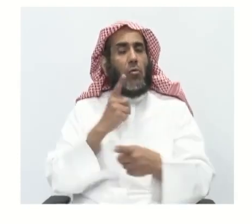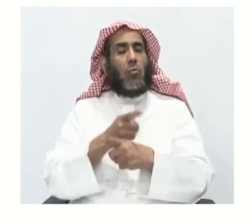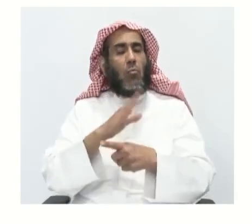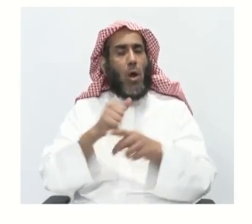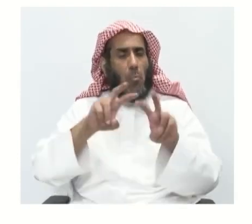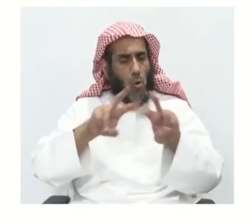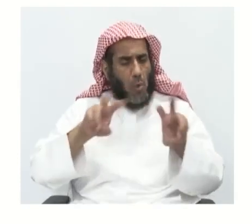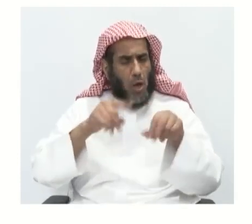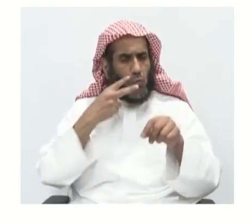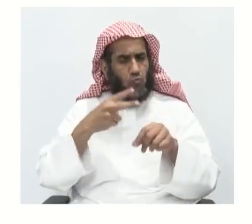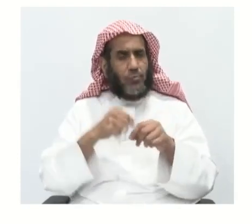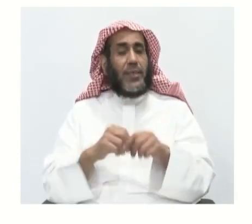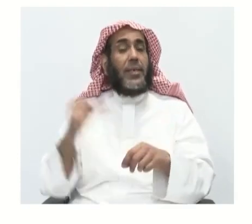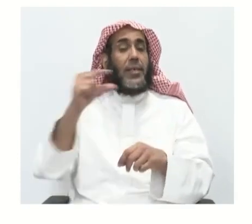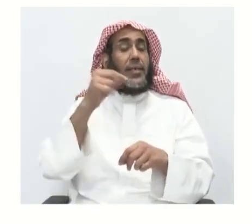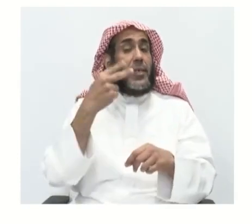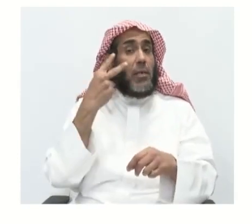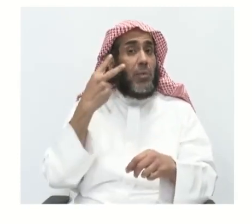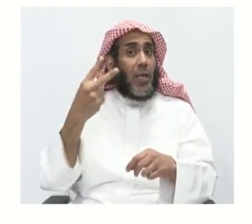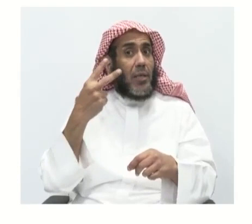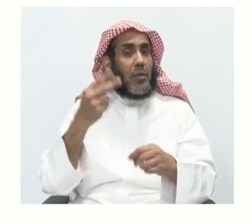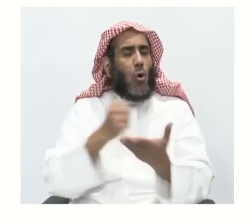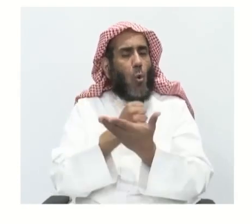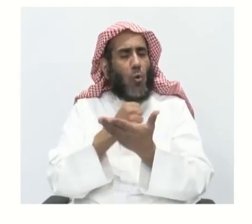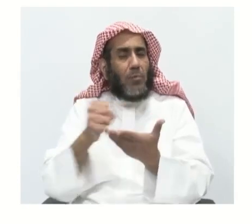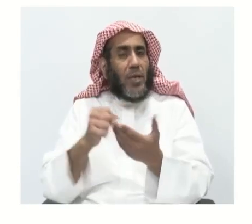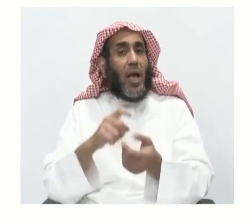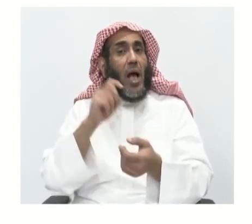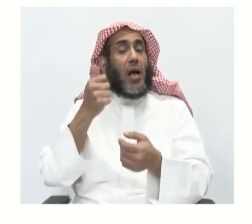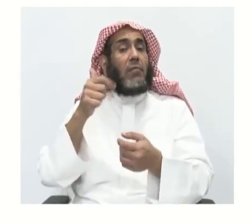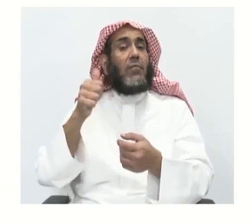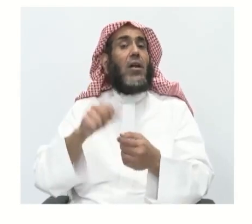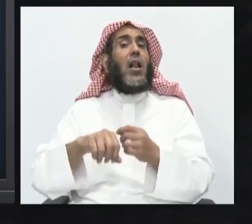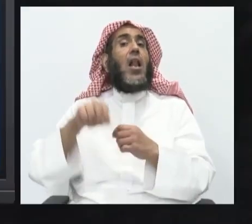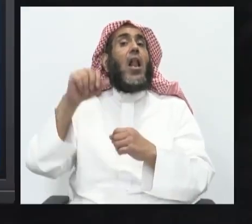ايضا كلمتين حذف منها حرف